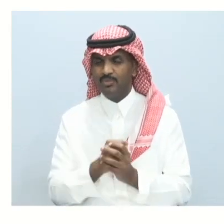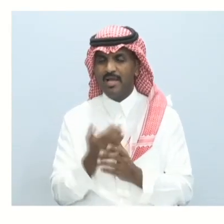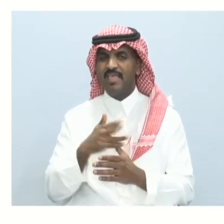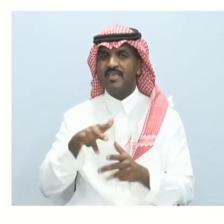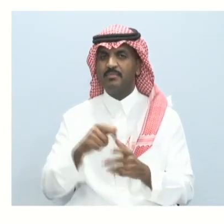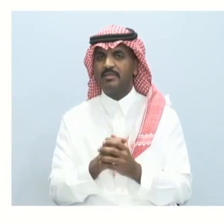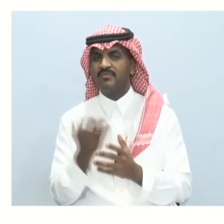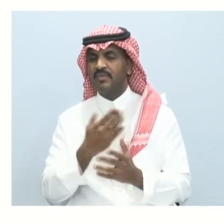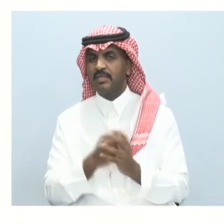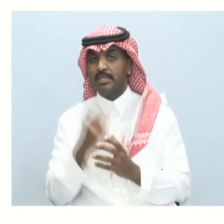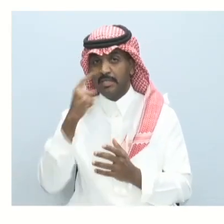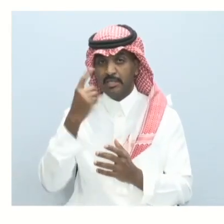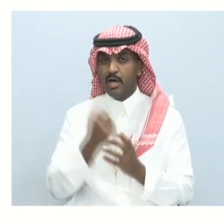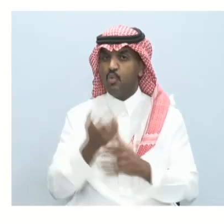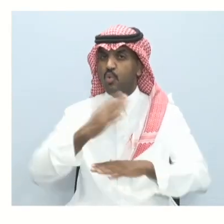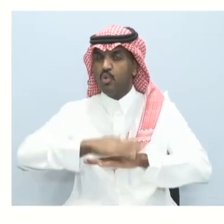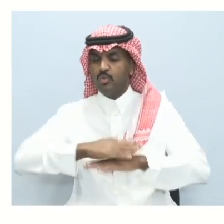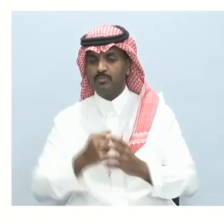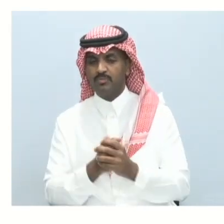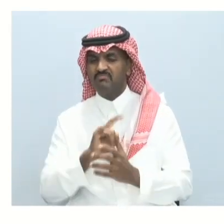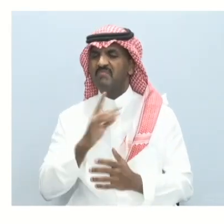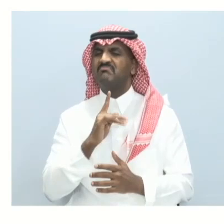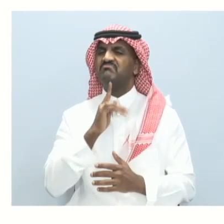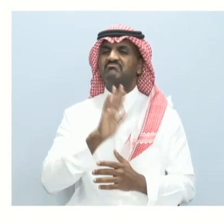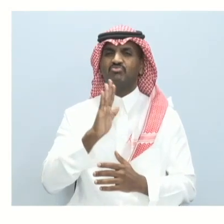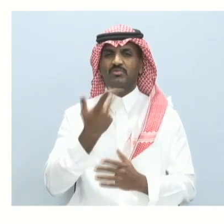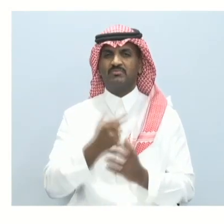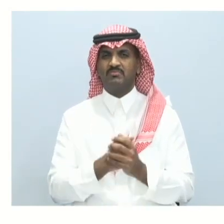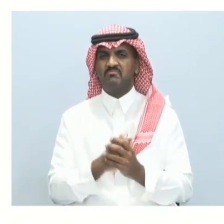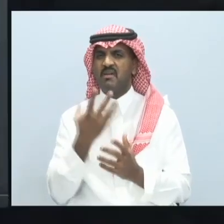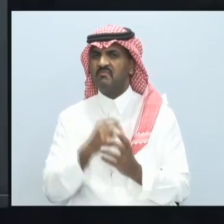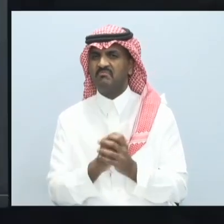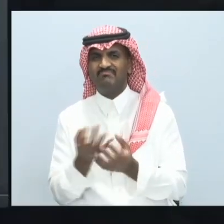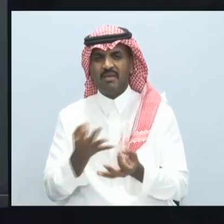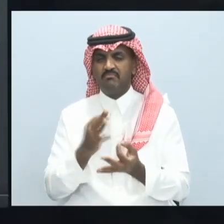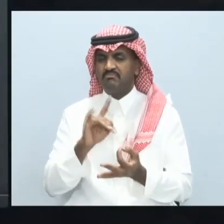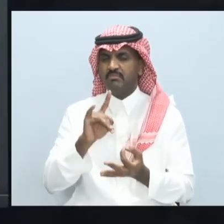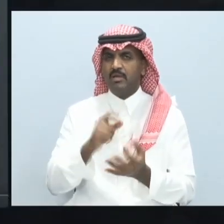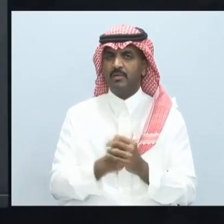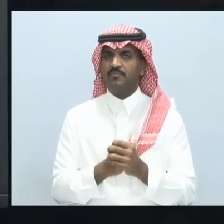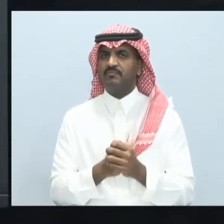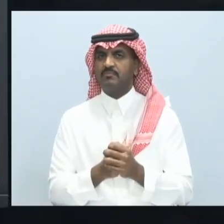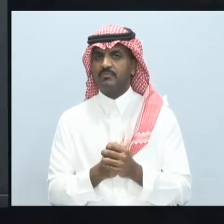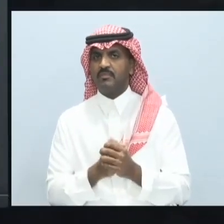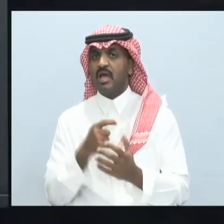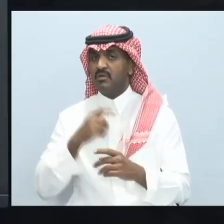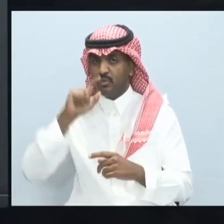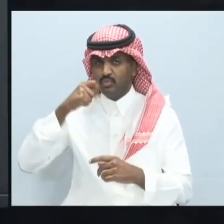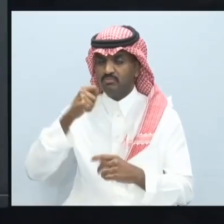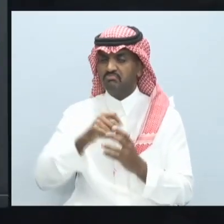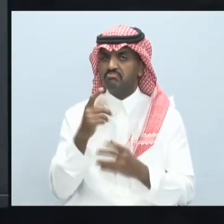ولا خلق ولكني لا اطيقه يعني ليس فيه عيب في دينه ولا عيب في